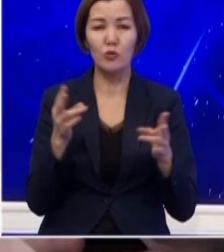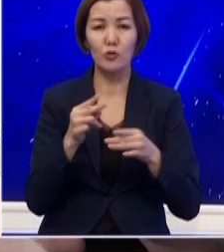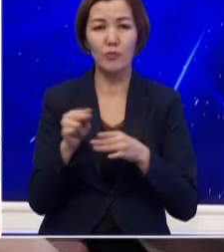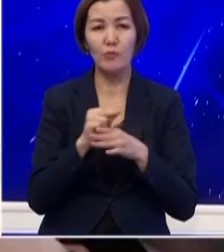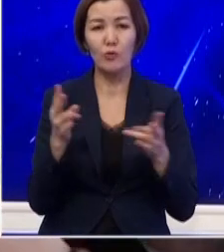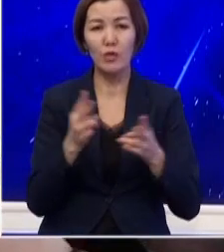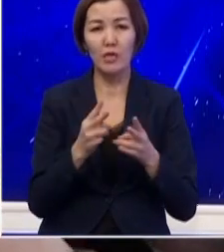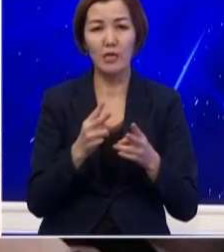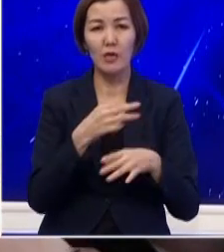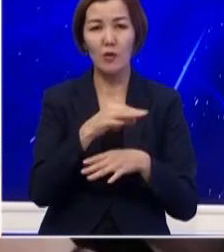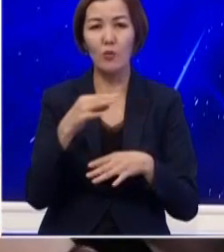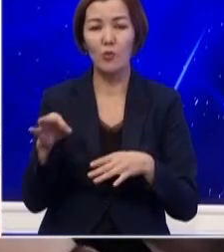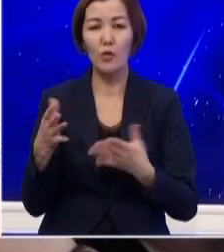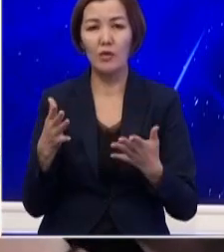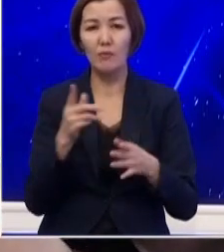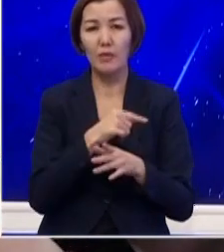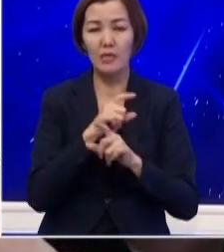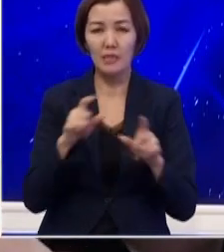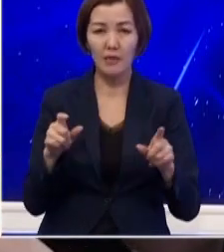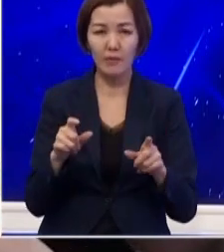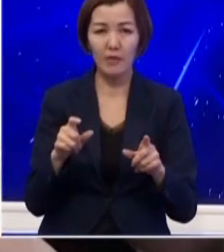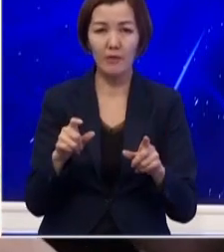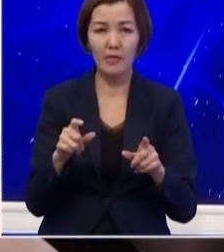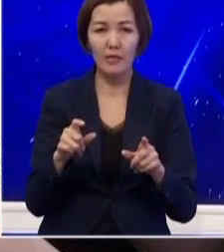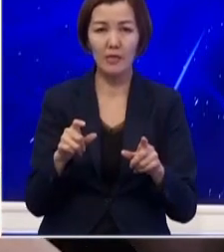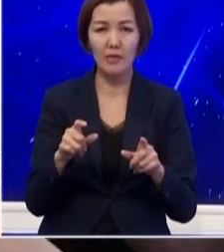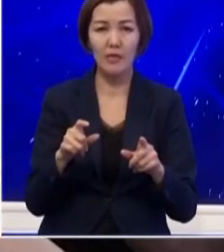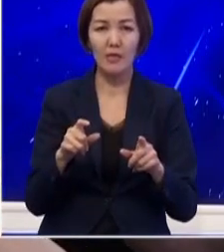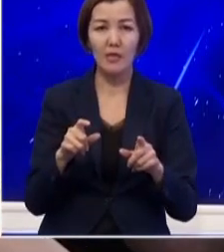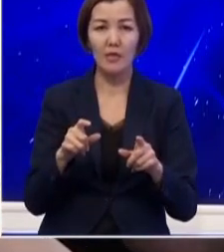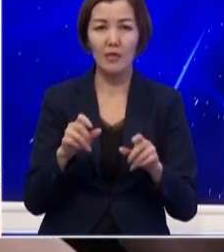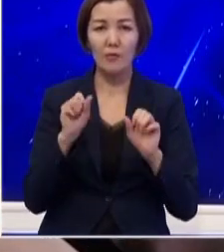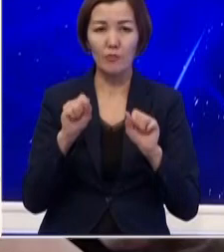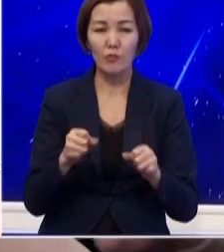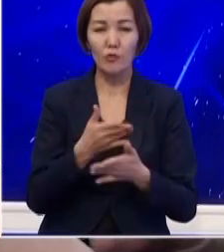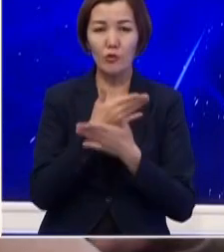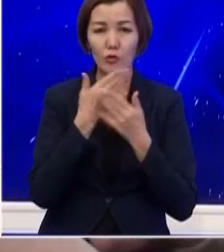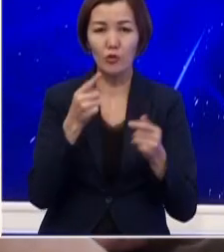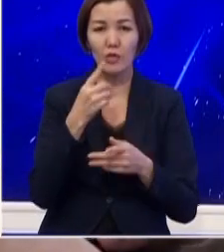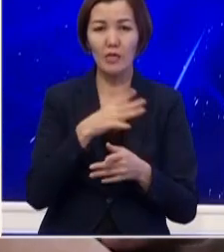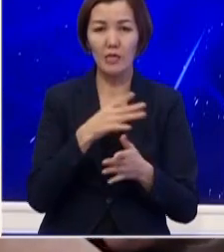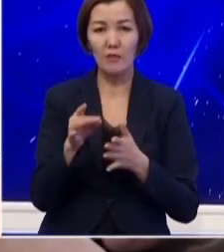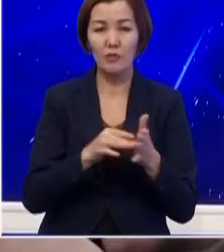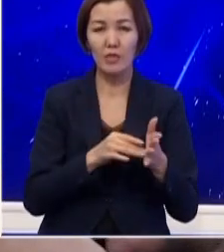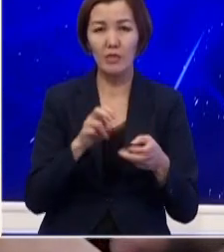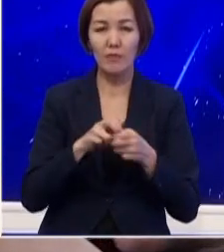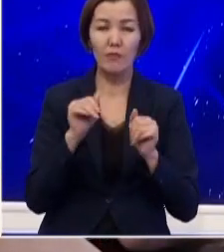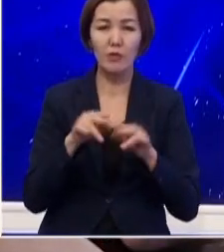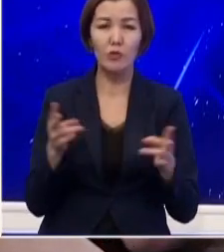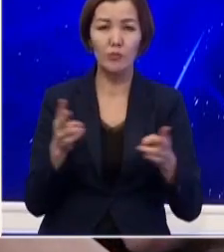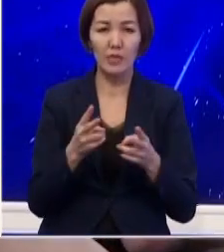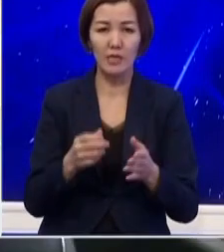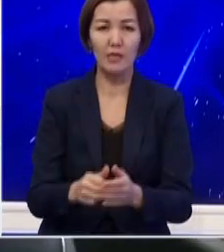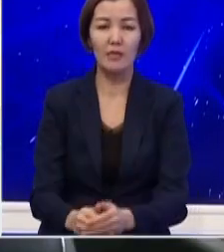керек. Мен өңір аймақтардағы медициналық мекемелерде мұндайдың мүмкіндігін жоқтығын айттым. Енді осы мәселелерді жедел түрде шешуді қолға алуымыз